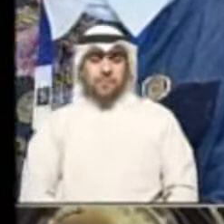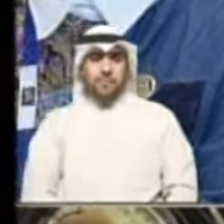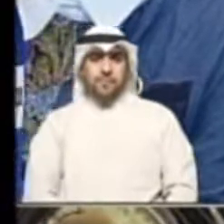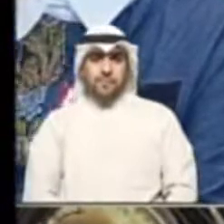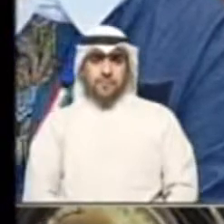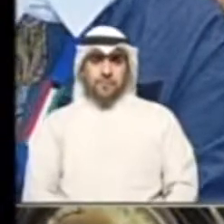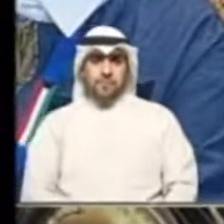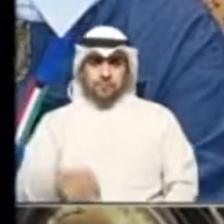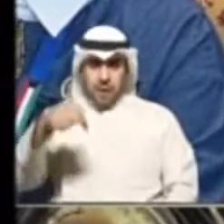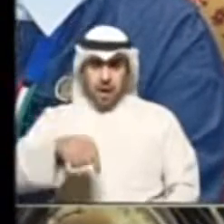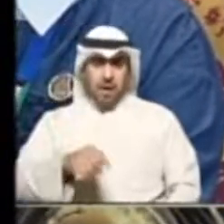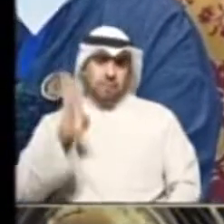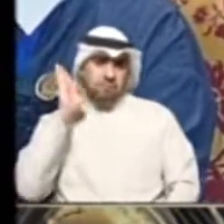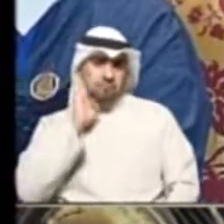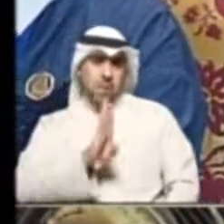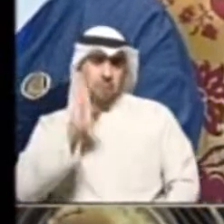جعلوا